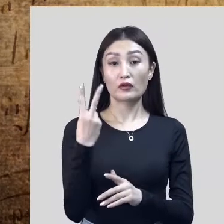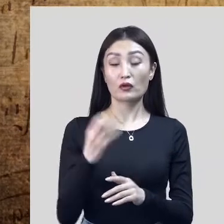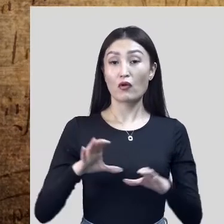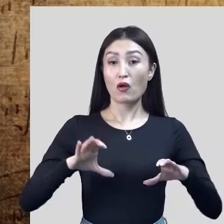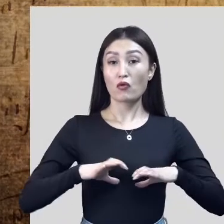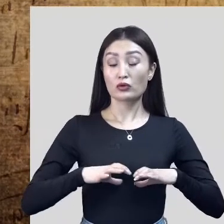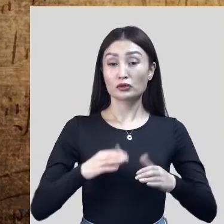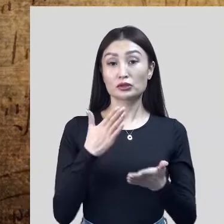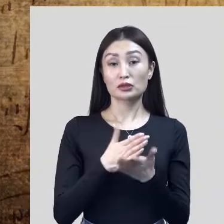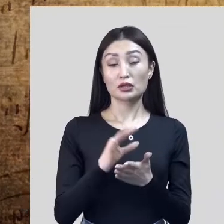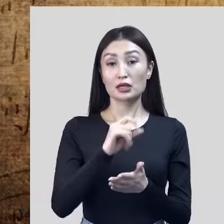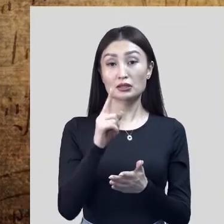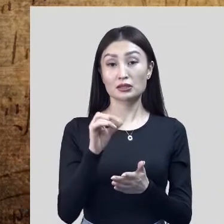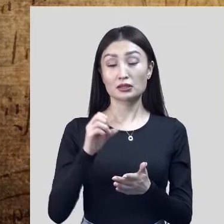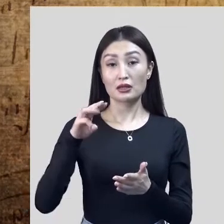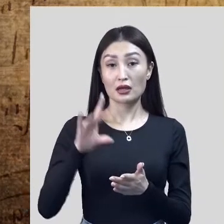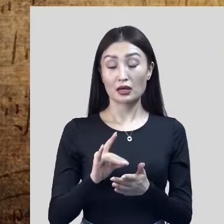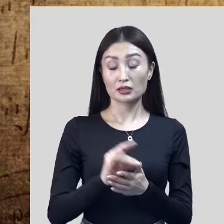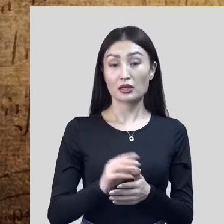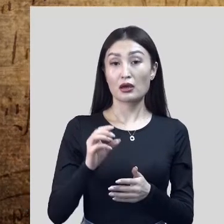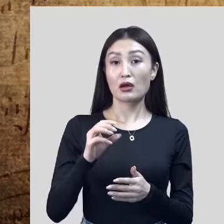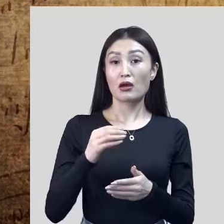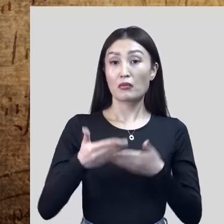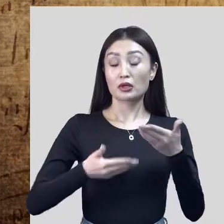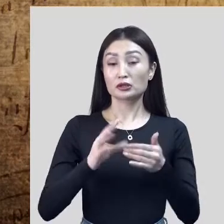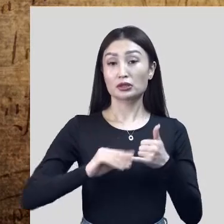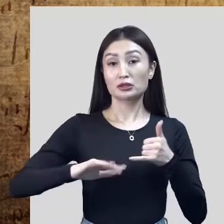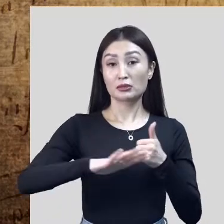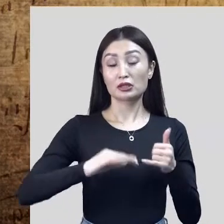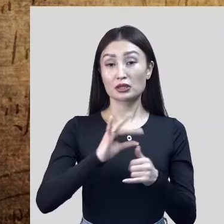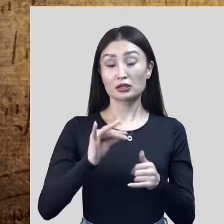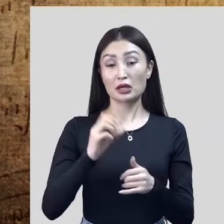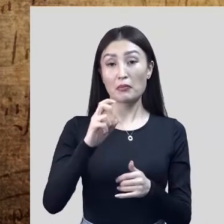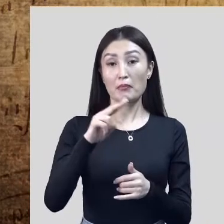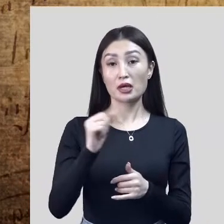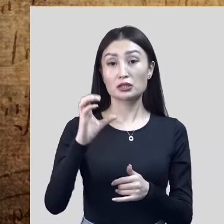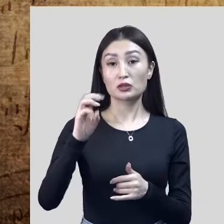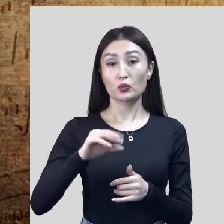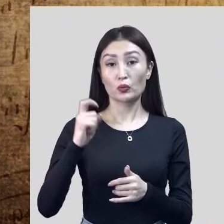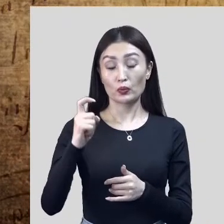Конница состояла из знати, пехоты из пастухов и земледельцев, которая строилась в фаланге.